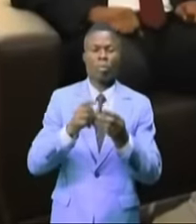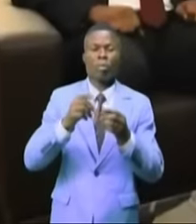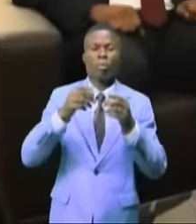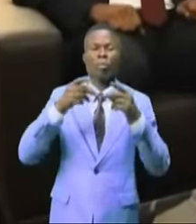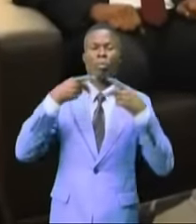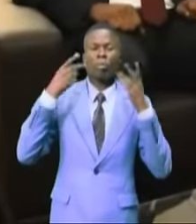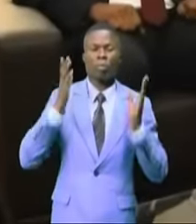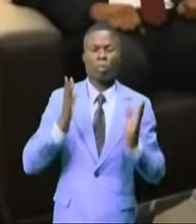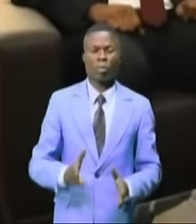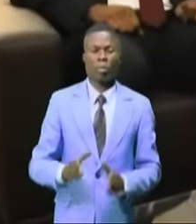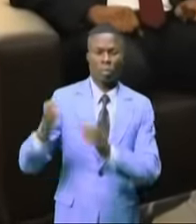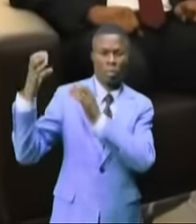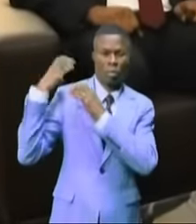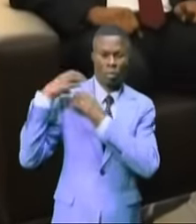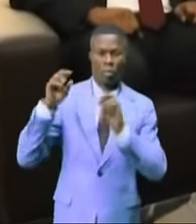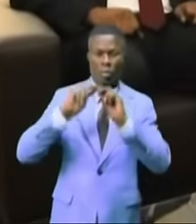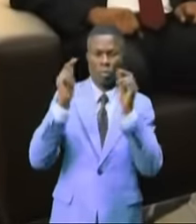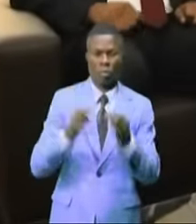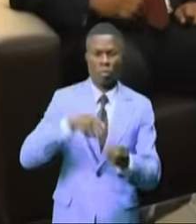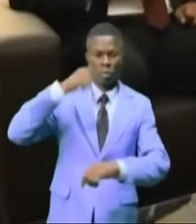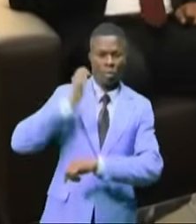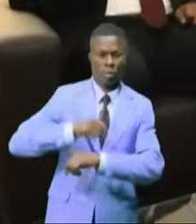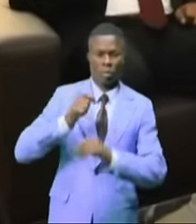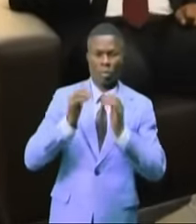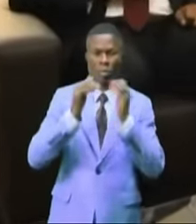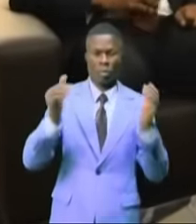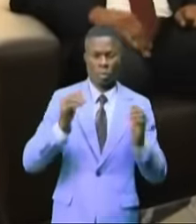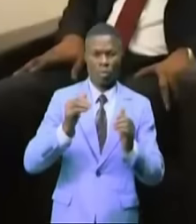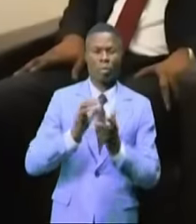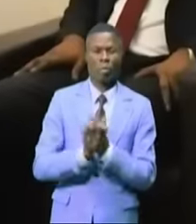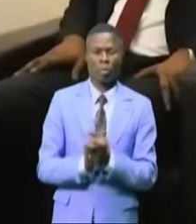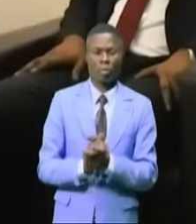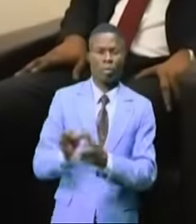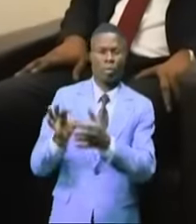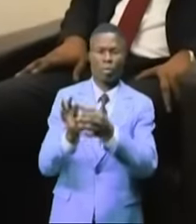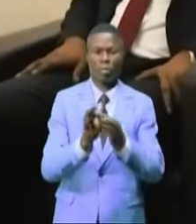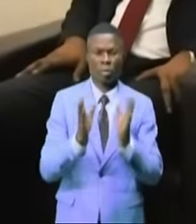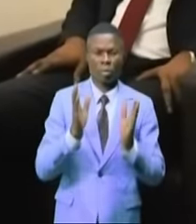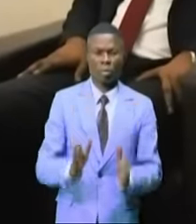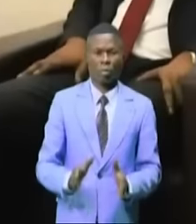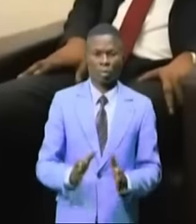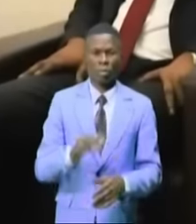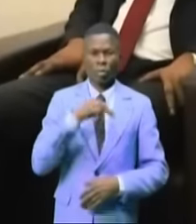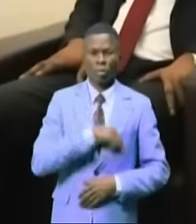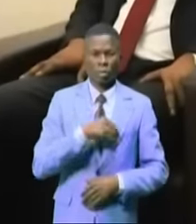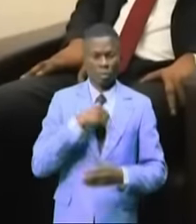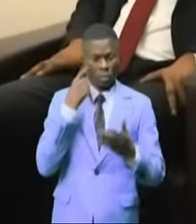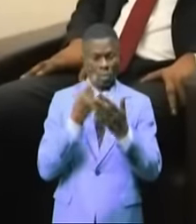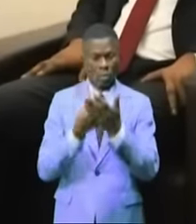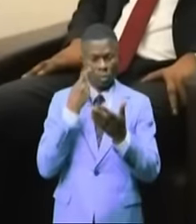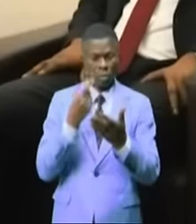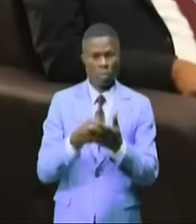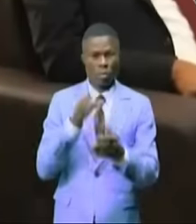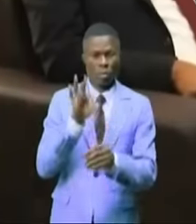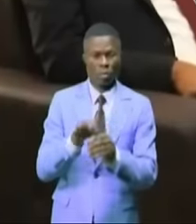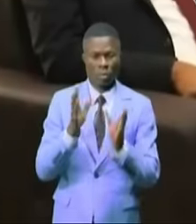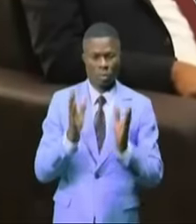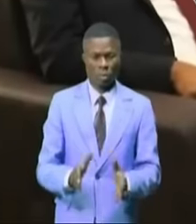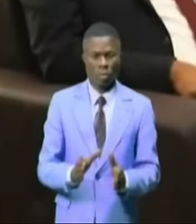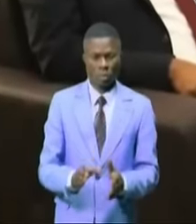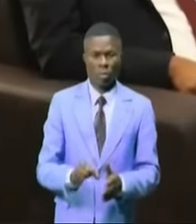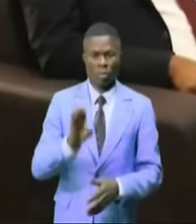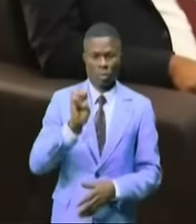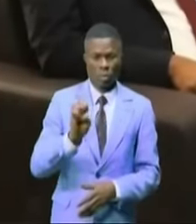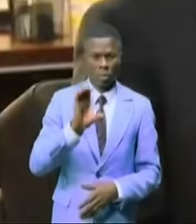Senga, chargé de la commission justice, paix et sauvegarde et coordonnateur de la mission d'observation électorale